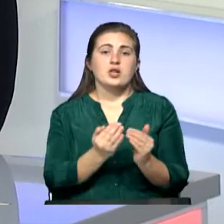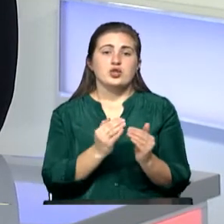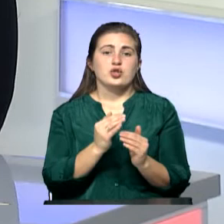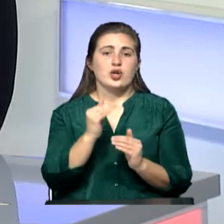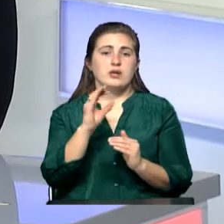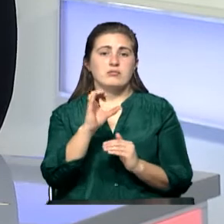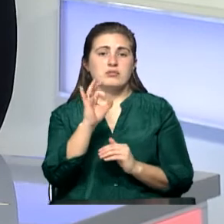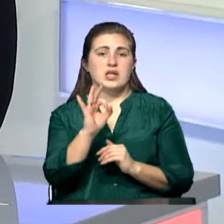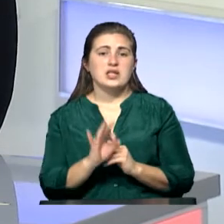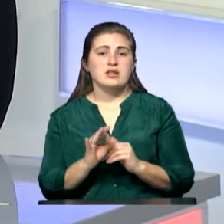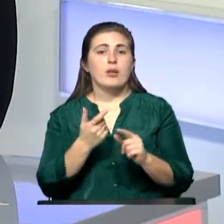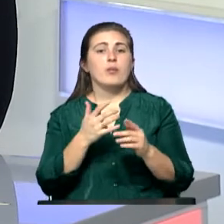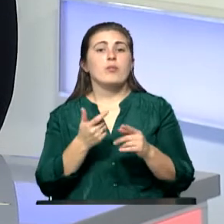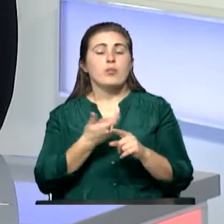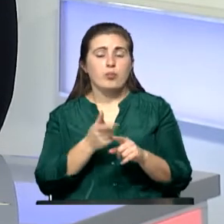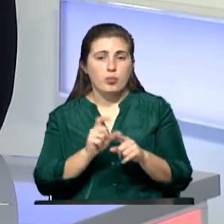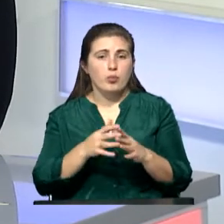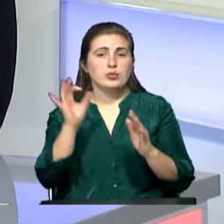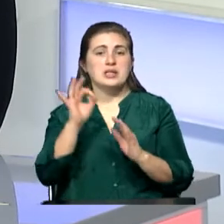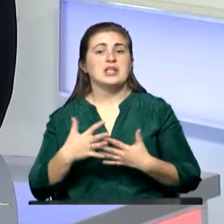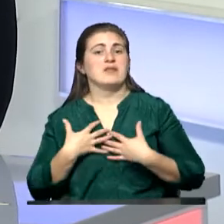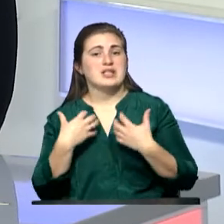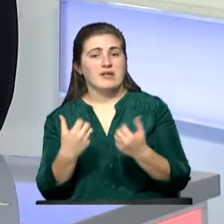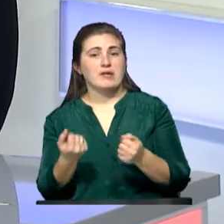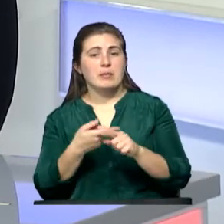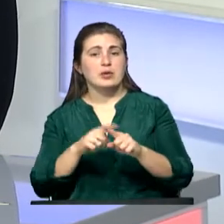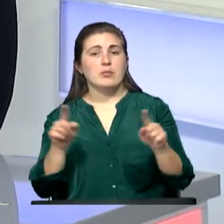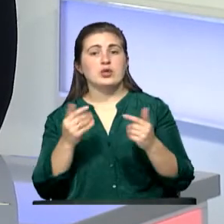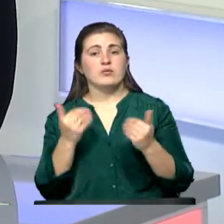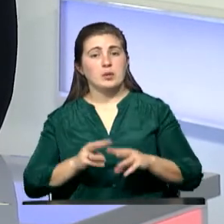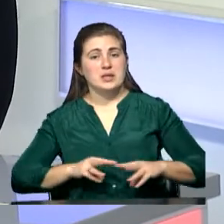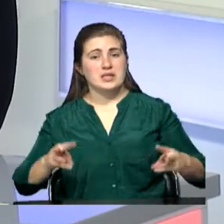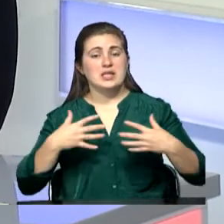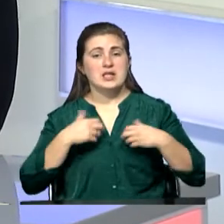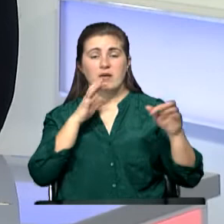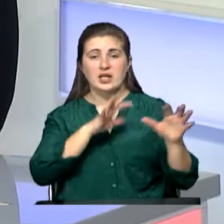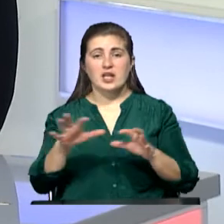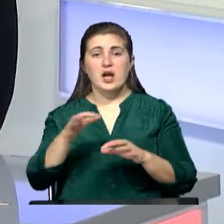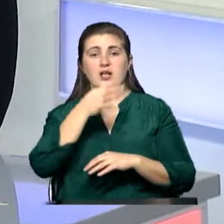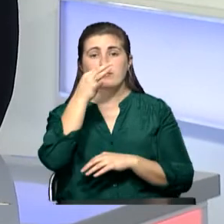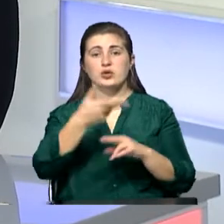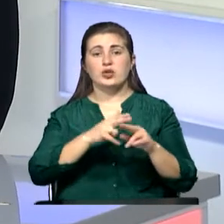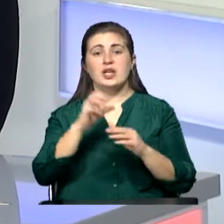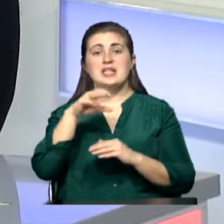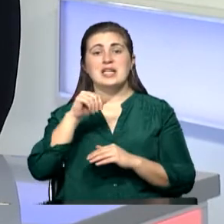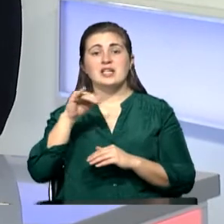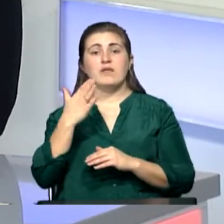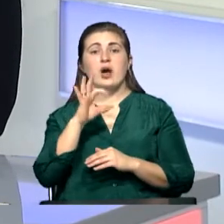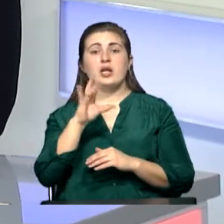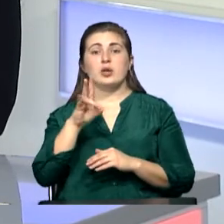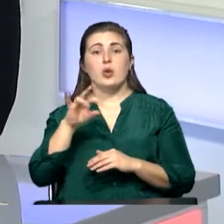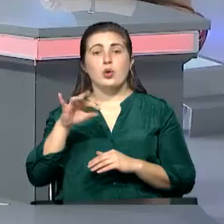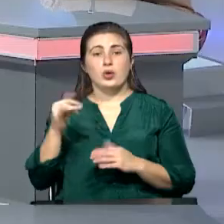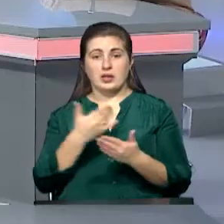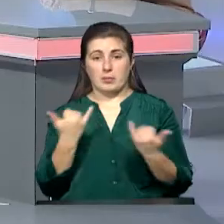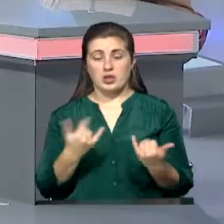на самом деле. Больше выздоравливают, потому что вот сегодня министр здравоохранения озвучил эту статистику в онкологии, поскольку мы сегодня говорим